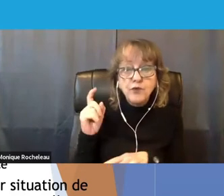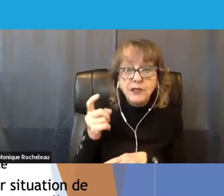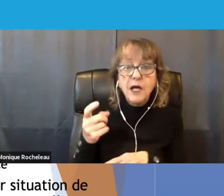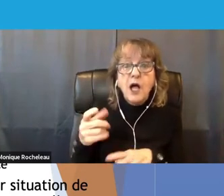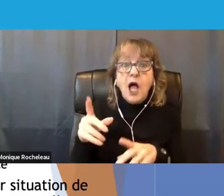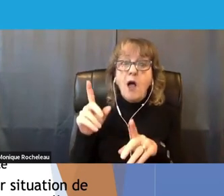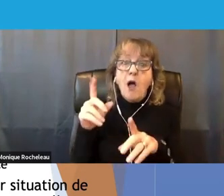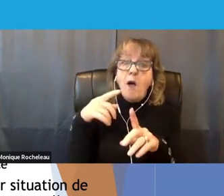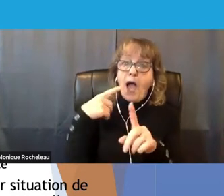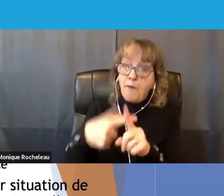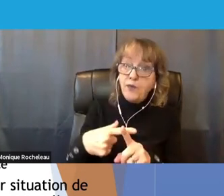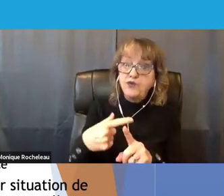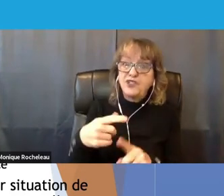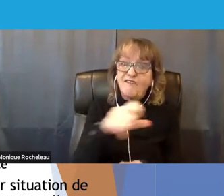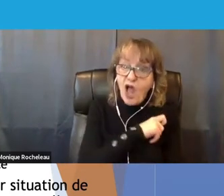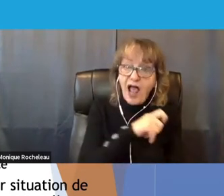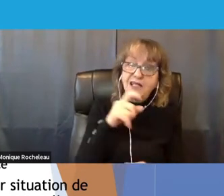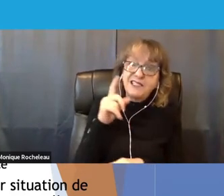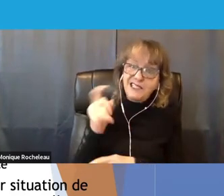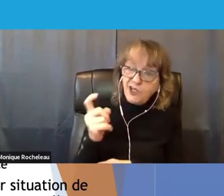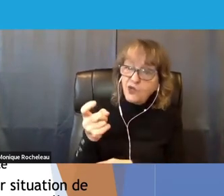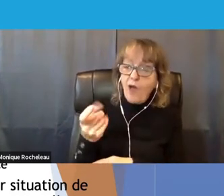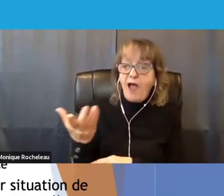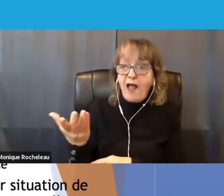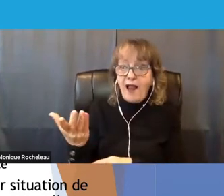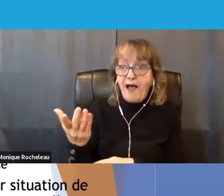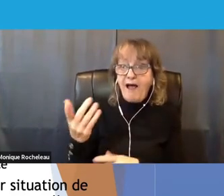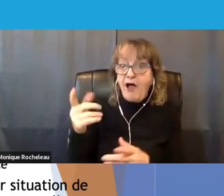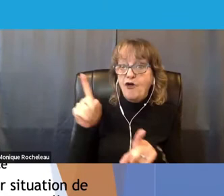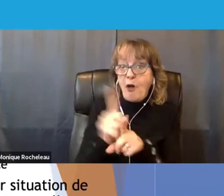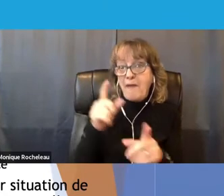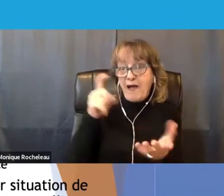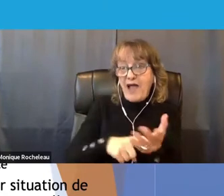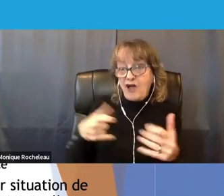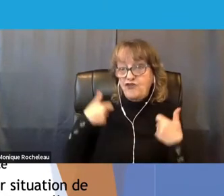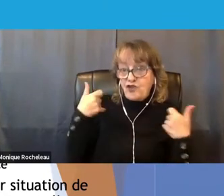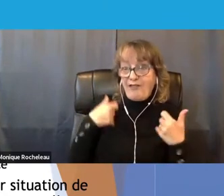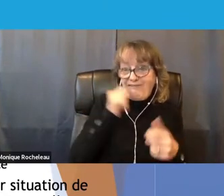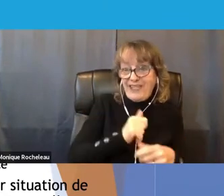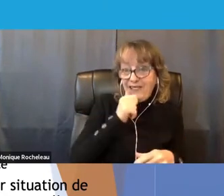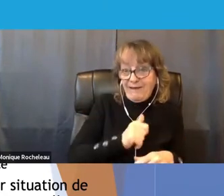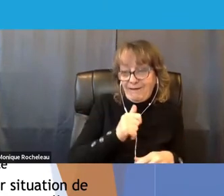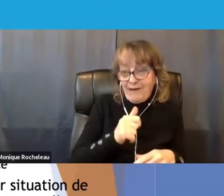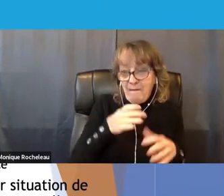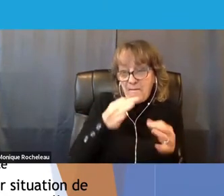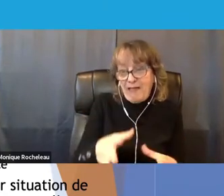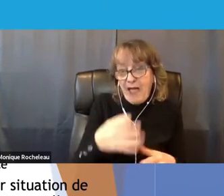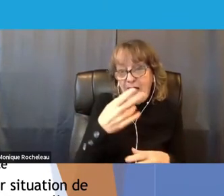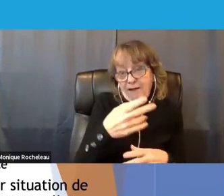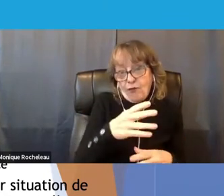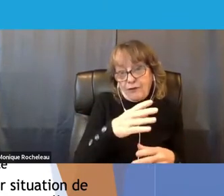Le fait d'avoir vécu des violences sexuelles en tant que fille vivant avec un handicap